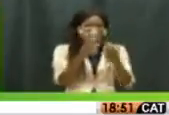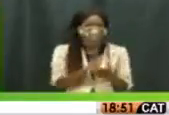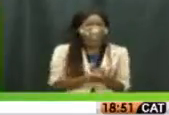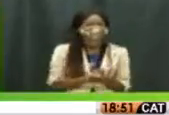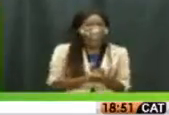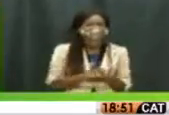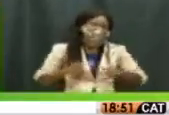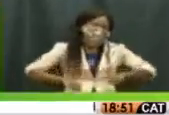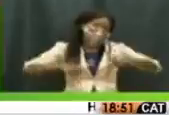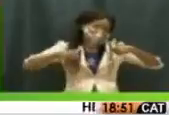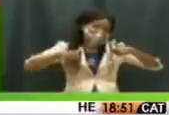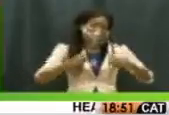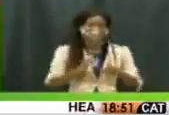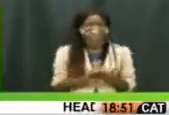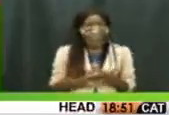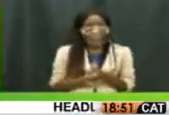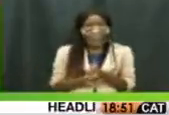378 achira